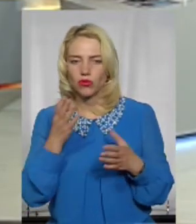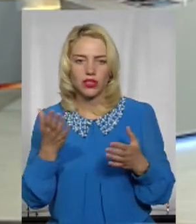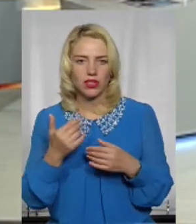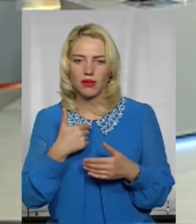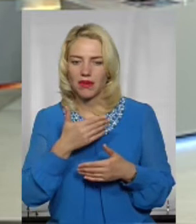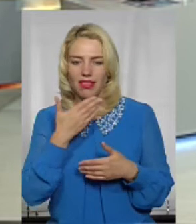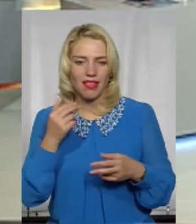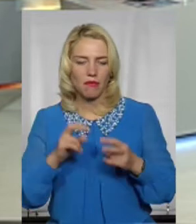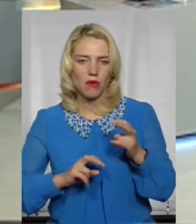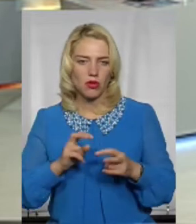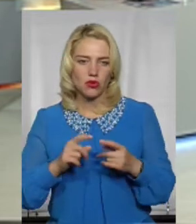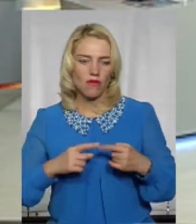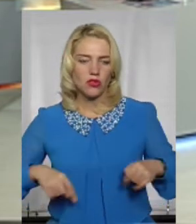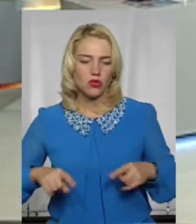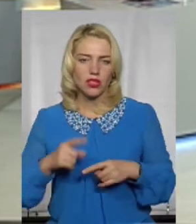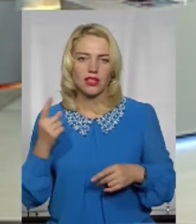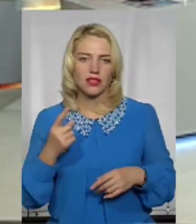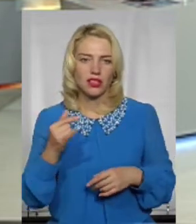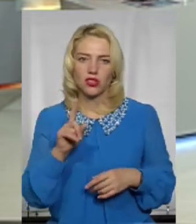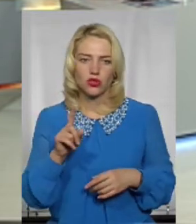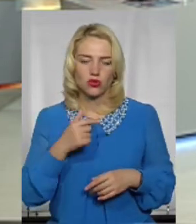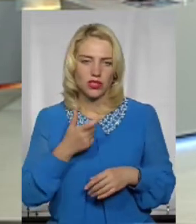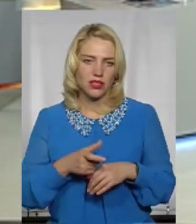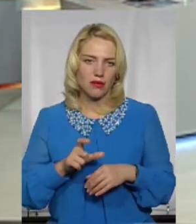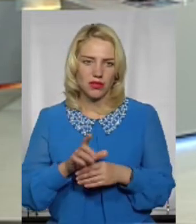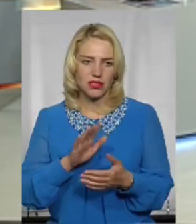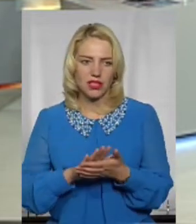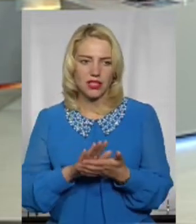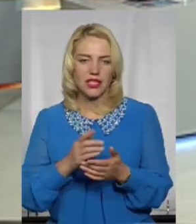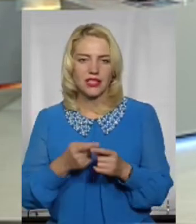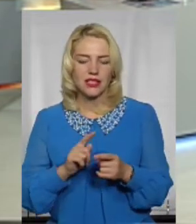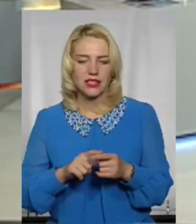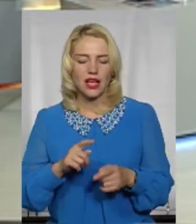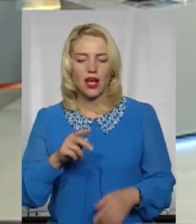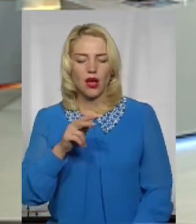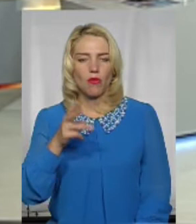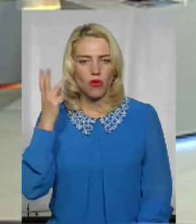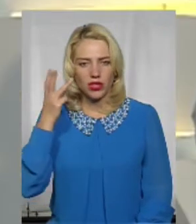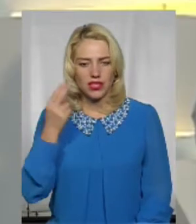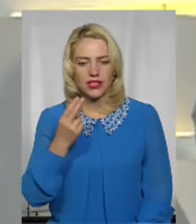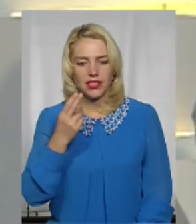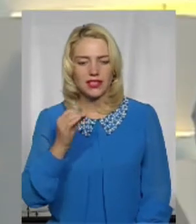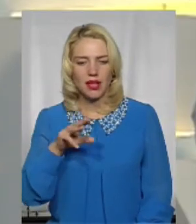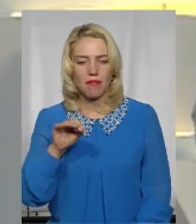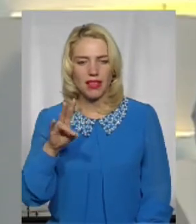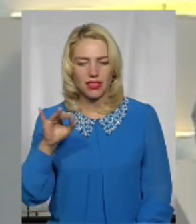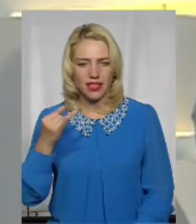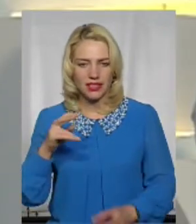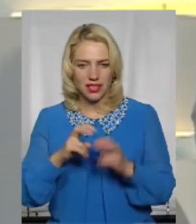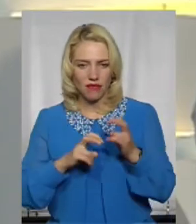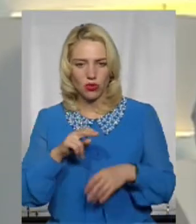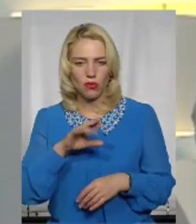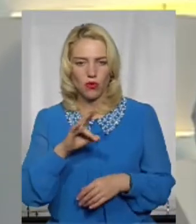не промислова зона. Єдине, що у нас найбільший забруднювач – це подільський цемент, Понінківська картонно-паперова фабрика. Але, повірте,